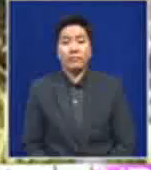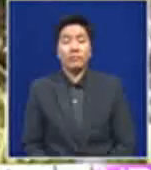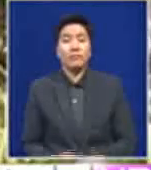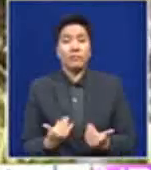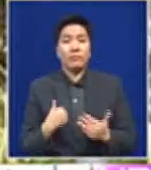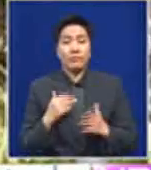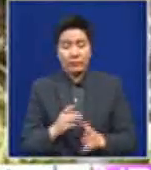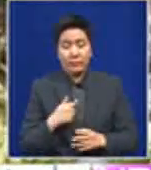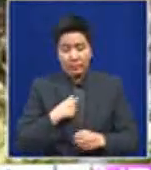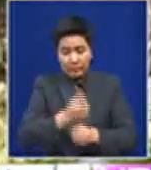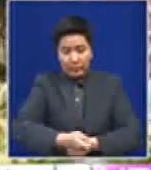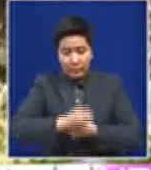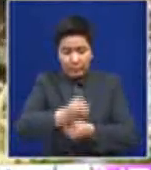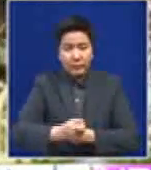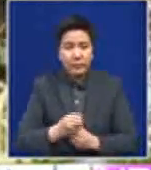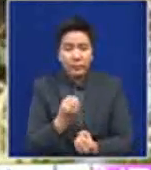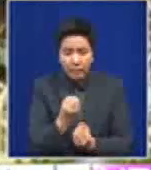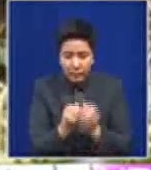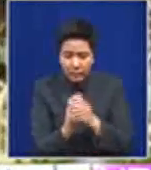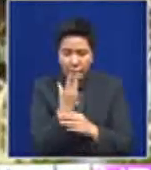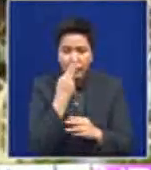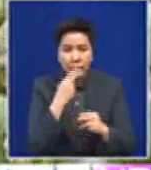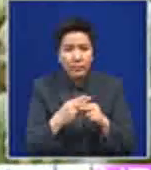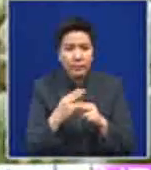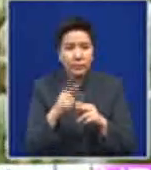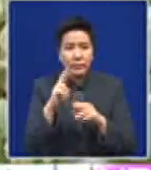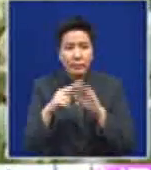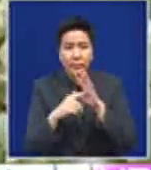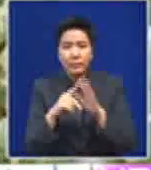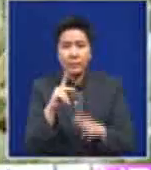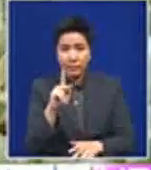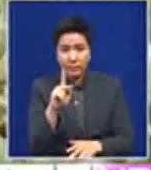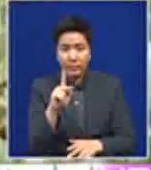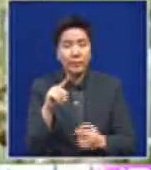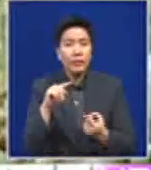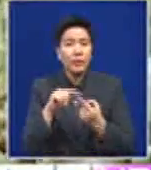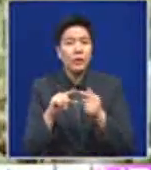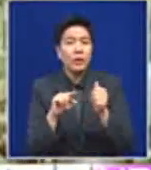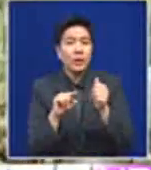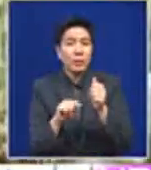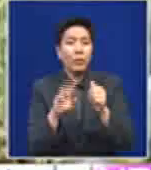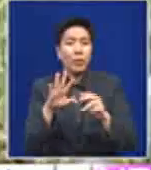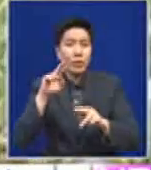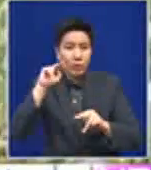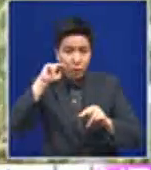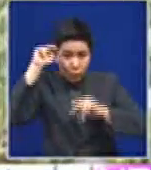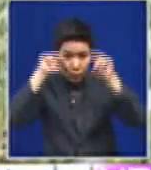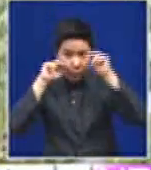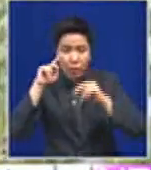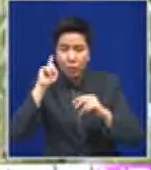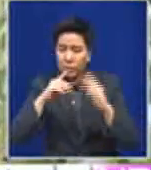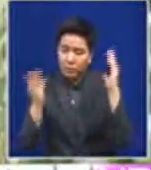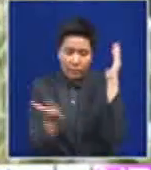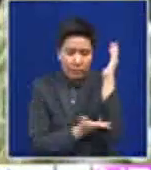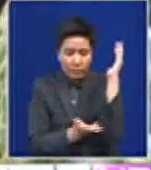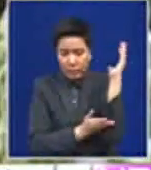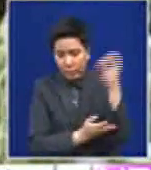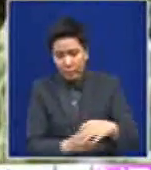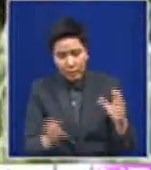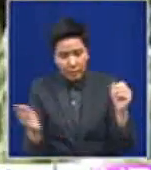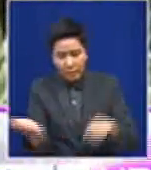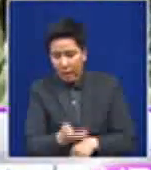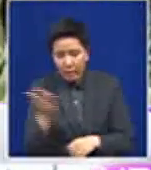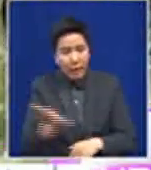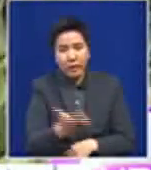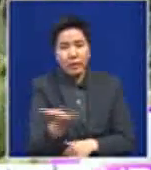เกษตรกรที่ปลูกต้นรักหลายรายในพื้นที่ตำบลบางเคียนอำเภอชุมแสงจังหวัดนครสวรรค์ต้องตัดต้นรักที่กำลังเหี่ยวเฉา